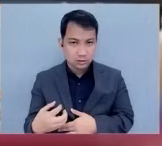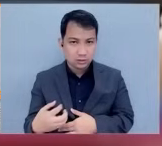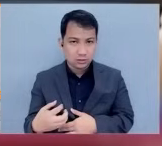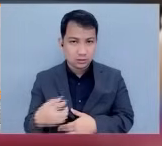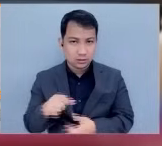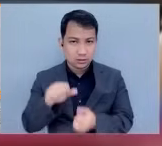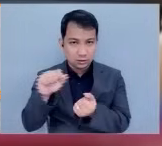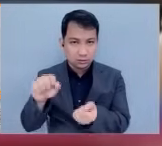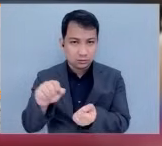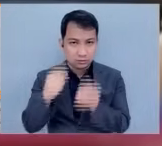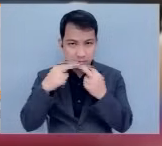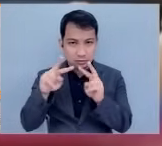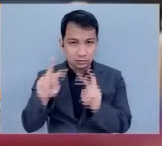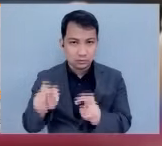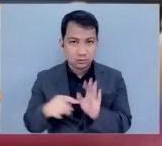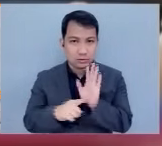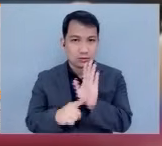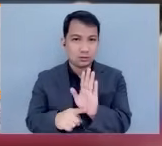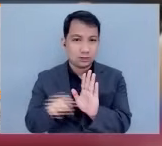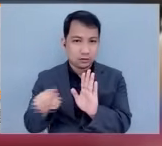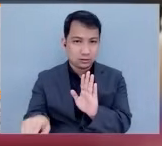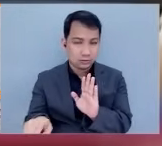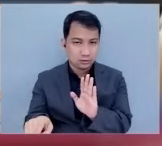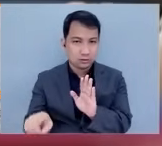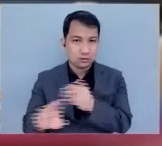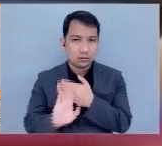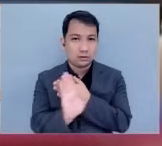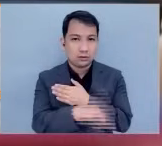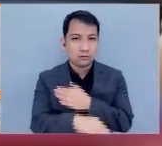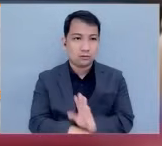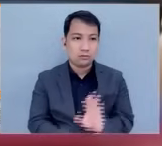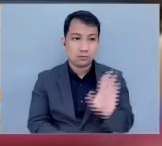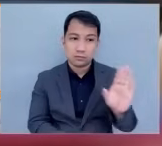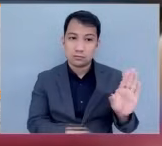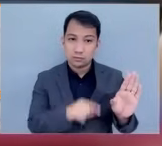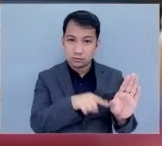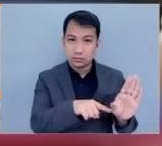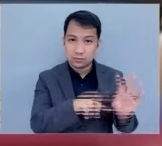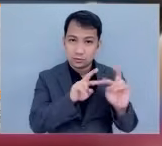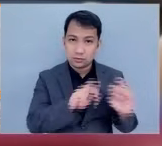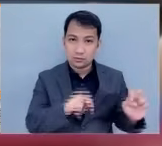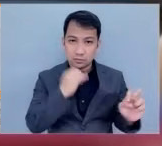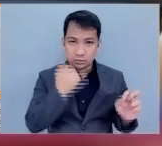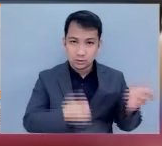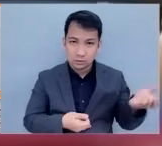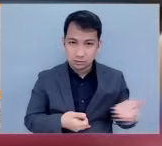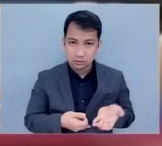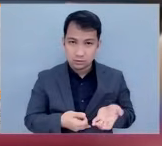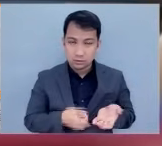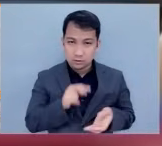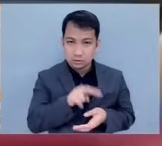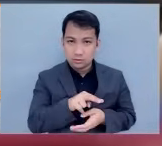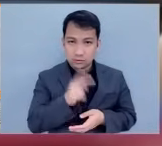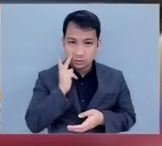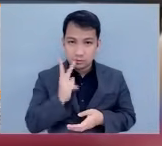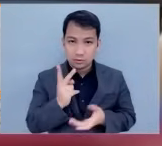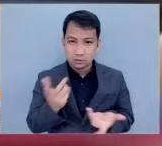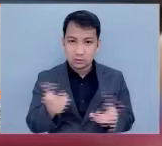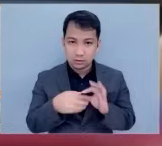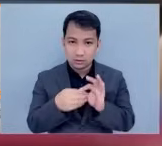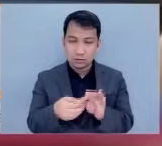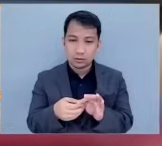witnesses, then bumalik uli kayo para imbitahan. Tingin mo ba may kukonsider ito na hot